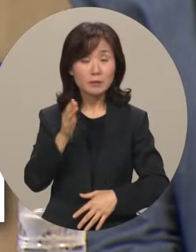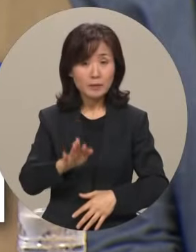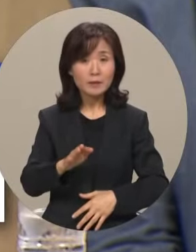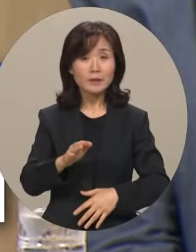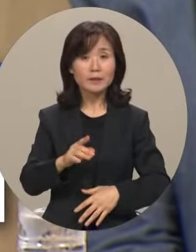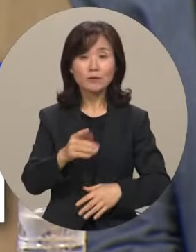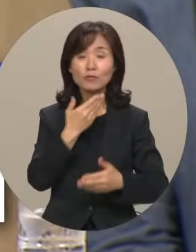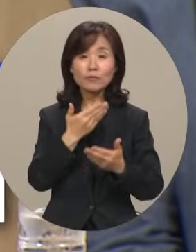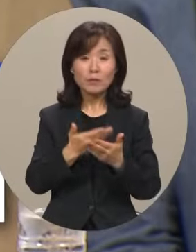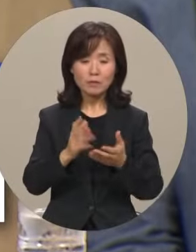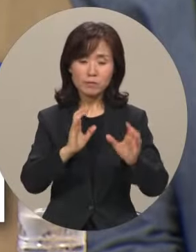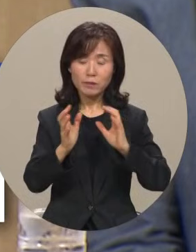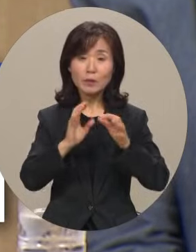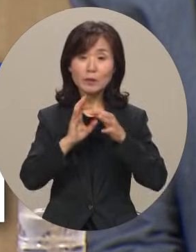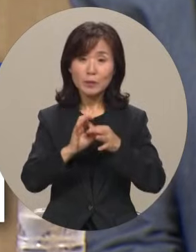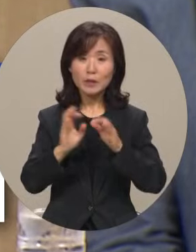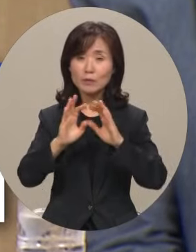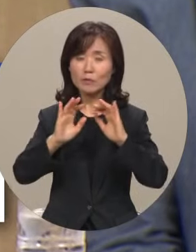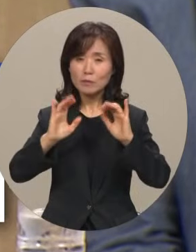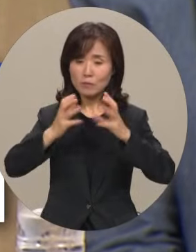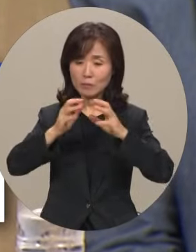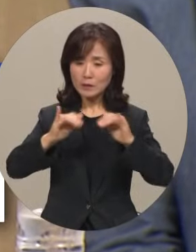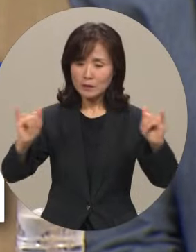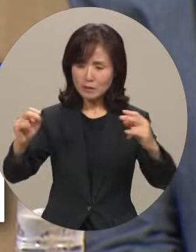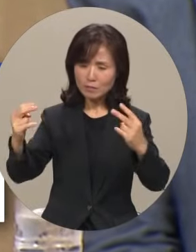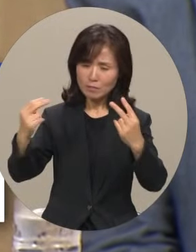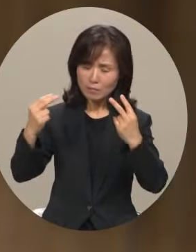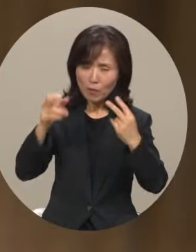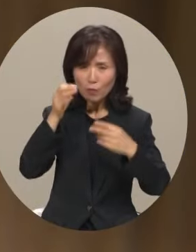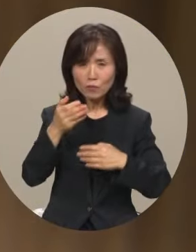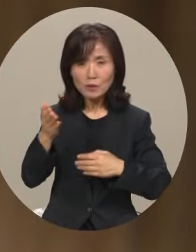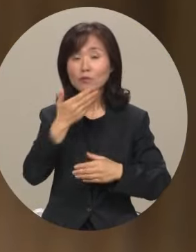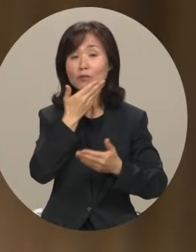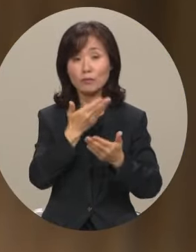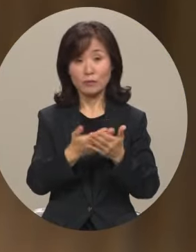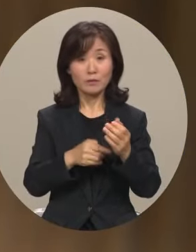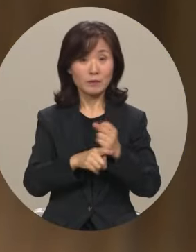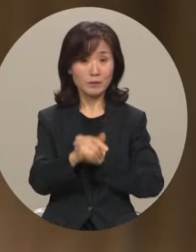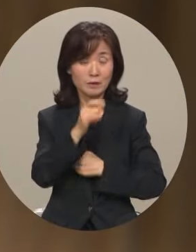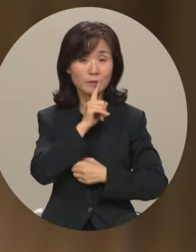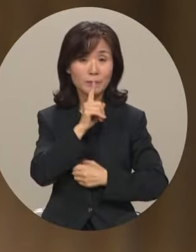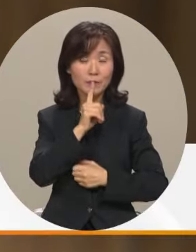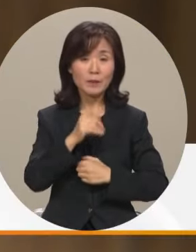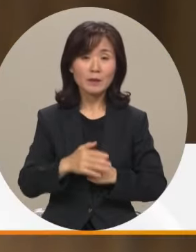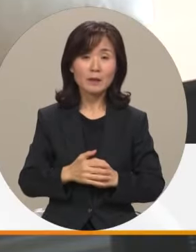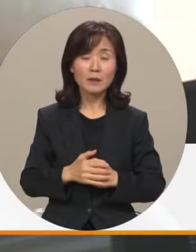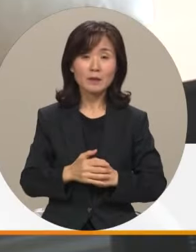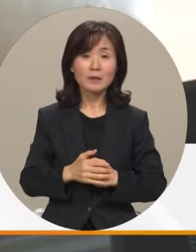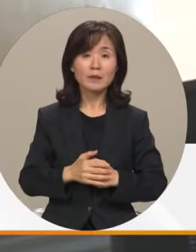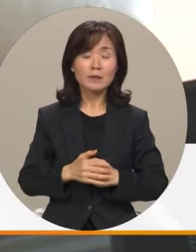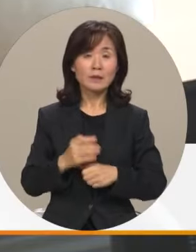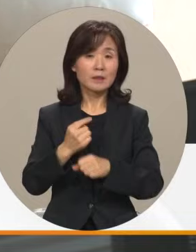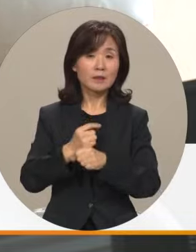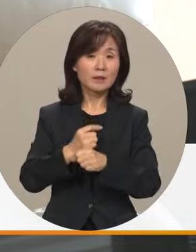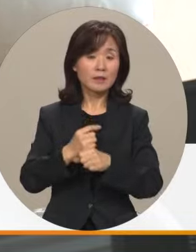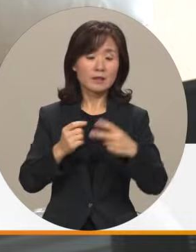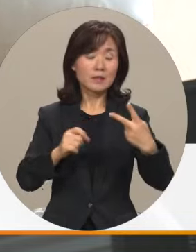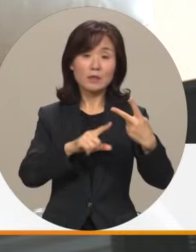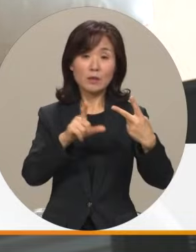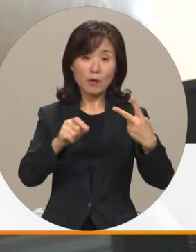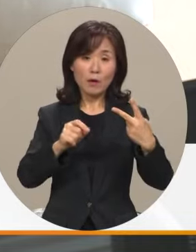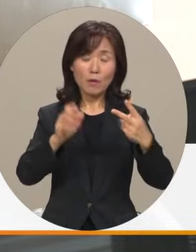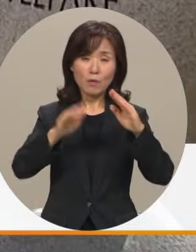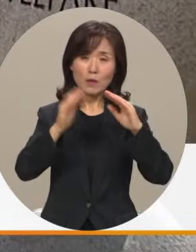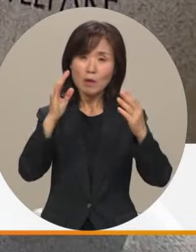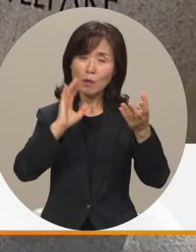국민이 모두 지켜볼 수 있게 한다는 점에 의미를 뒀습니다 의정 간 공개 대원 지난 2월 TV 토론 이후 약 7개월 반